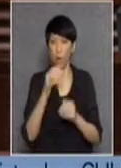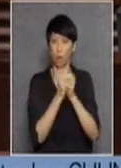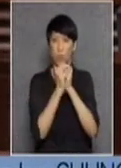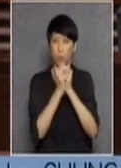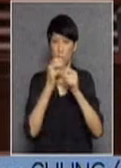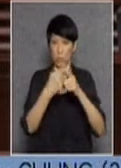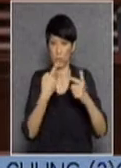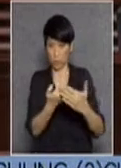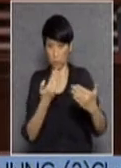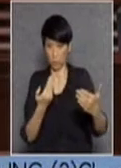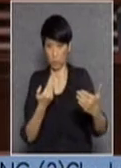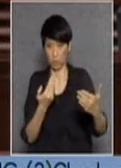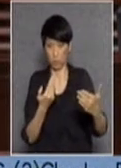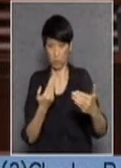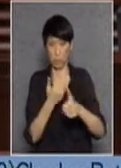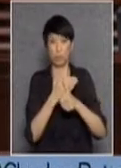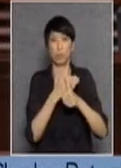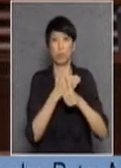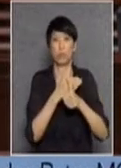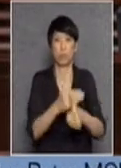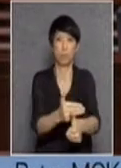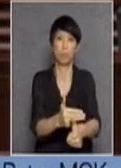做解雇。